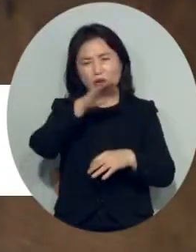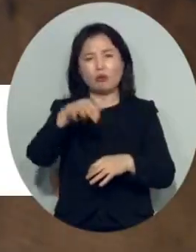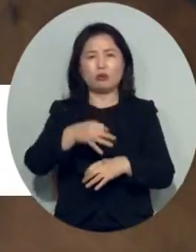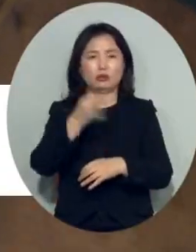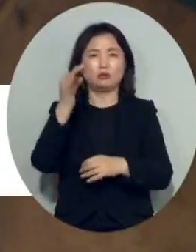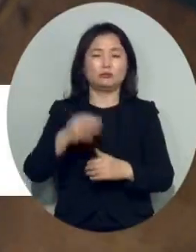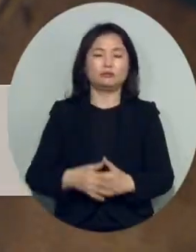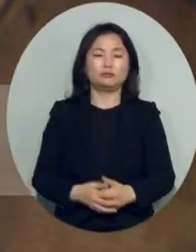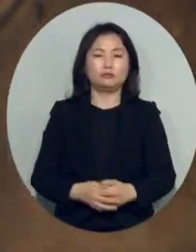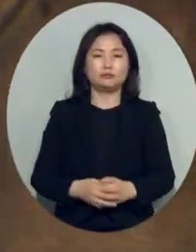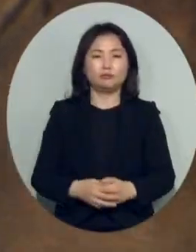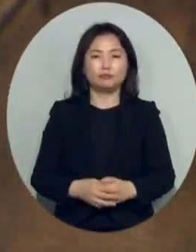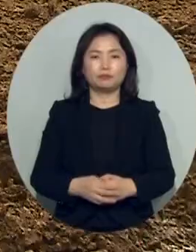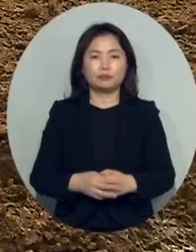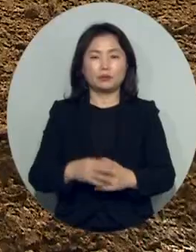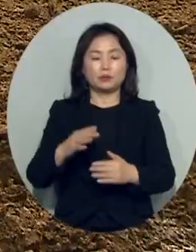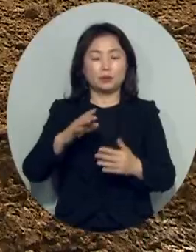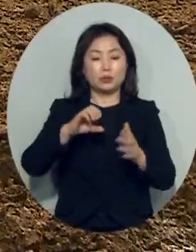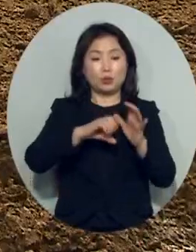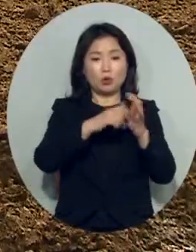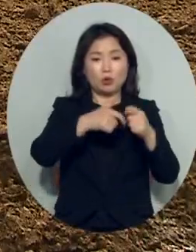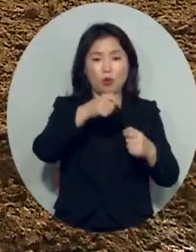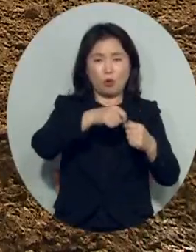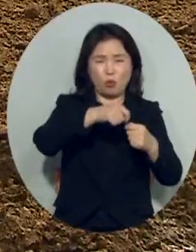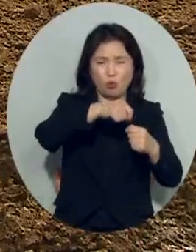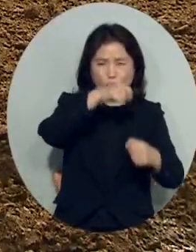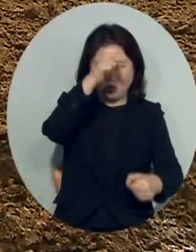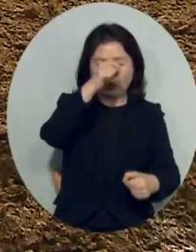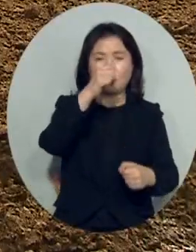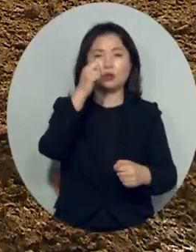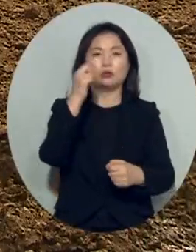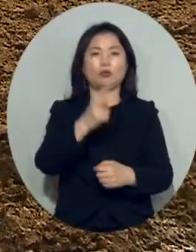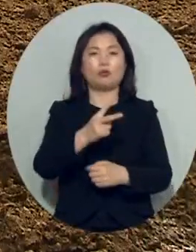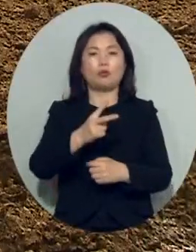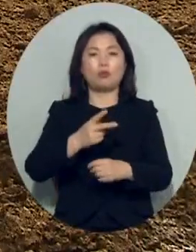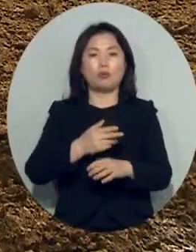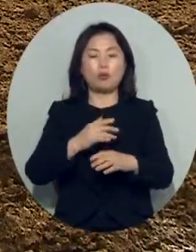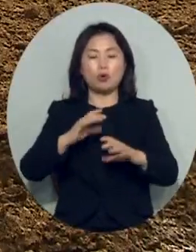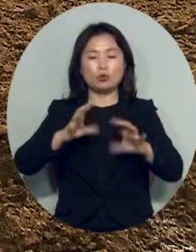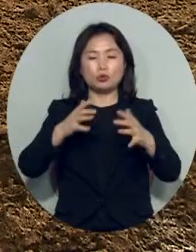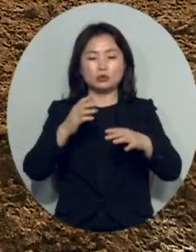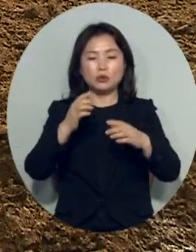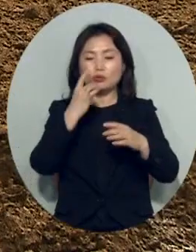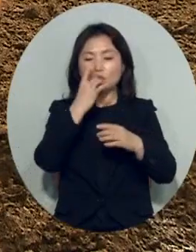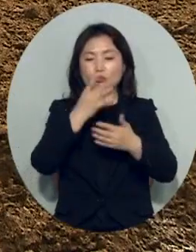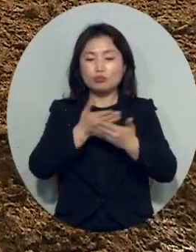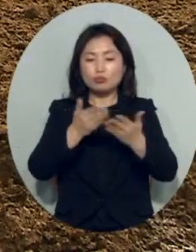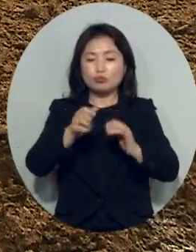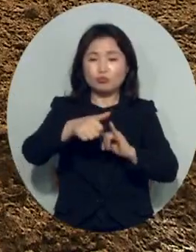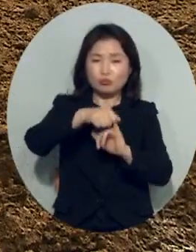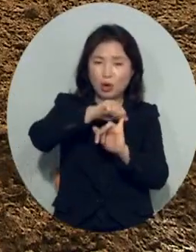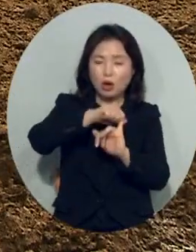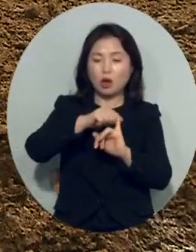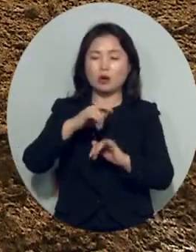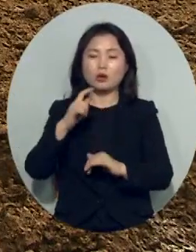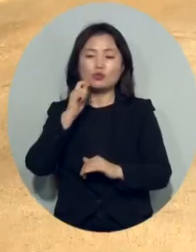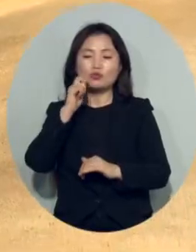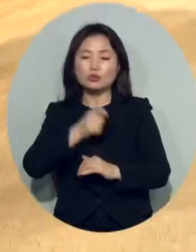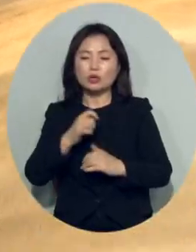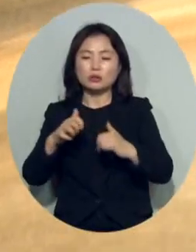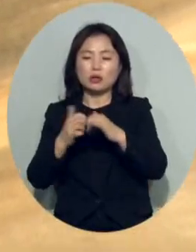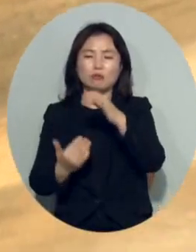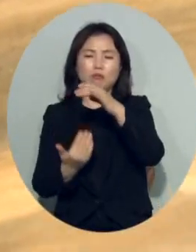없습니다. 장기화하는 코로나19 사태 속에 국제 곡물 수급 불안에 우크라이나